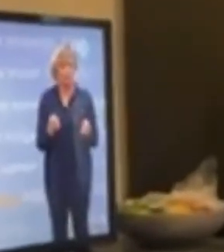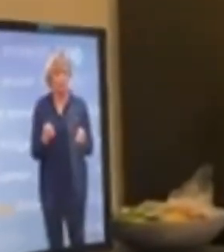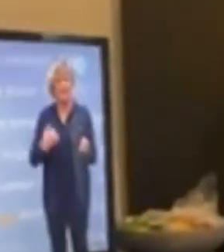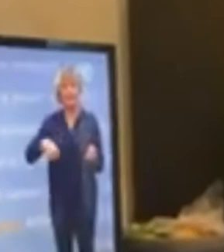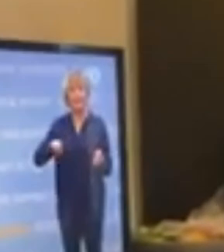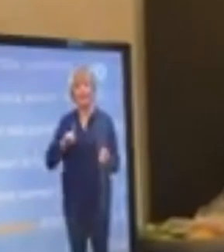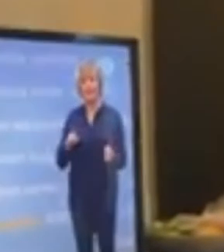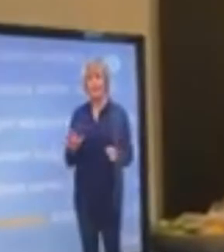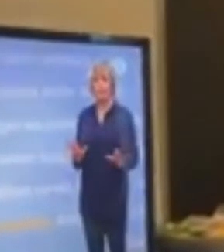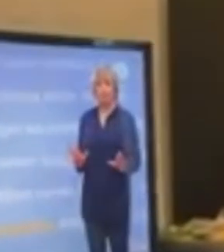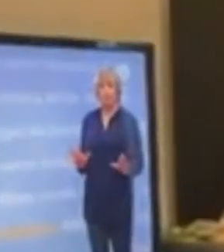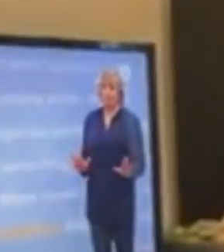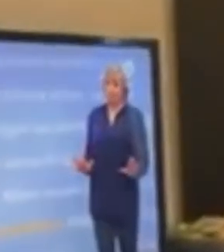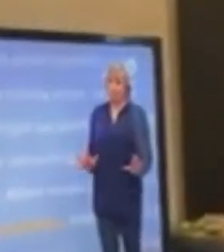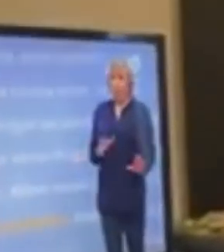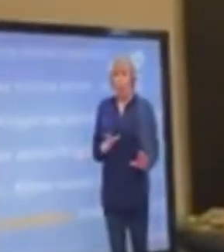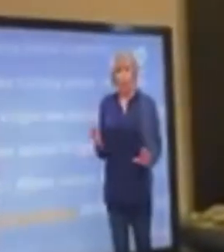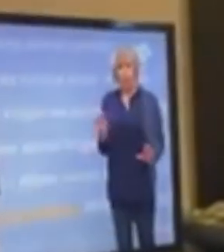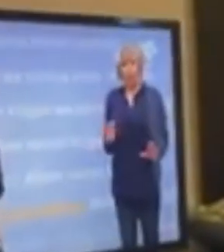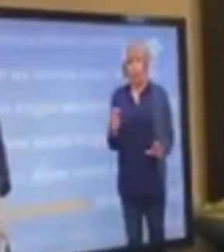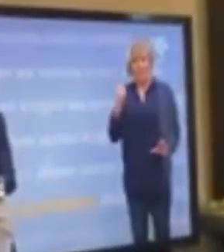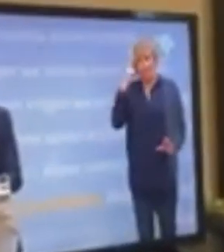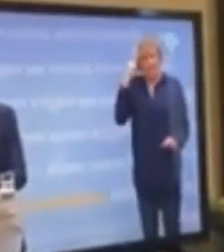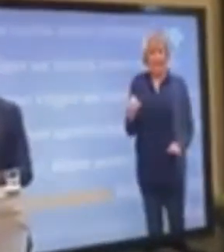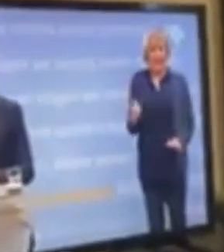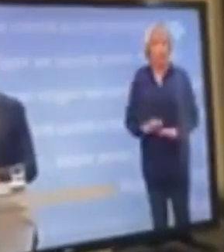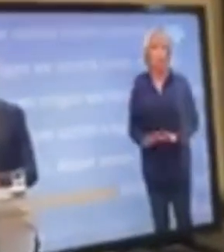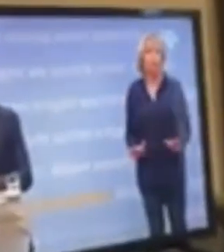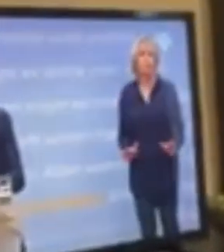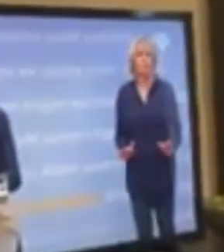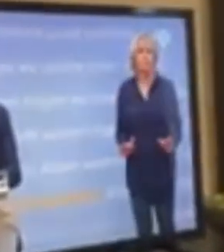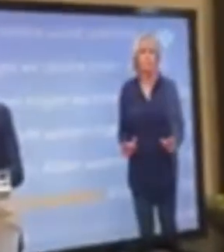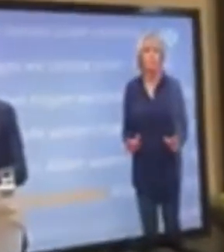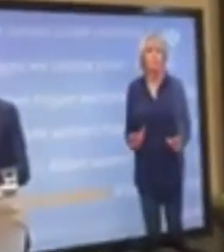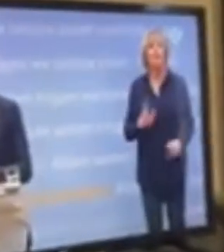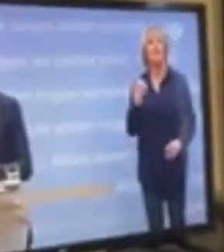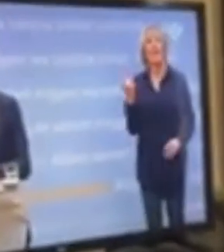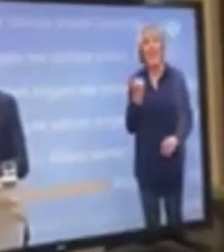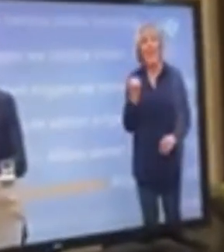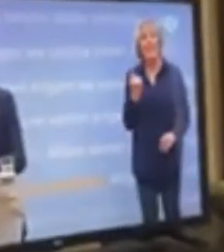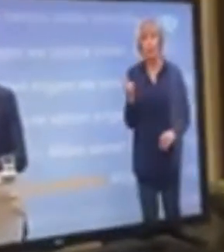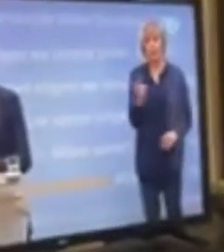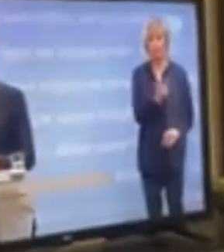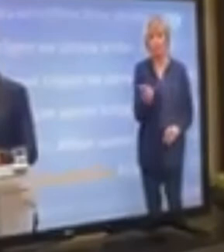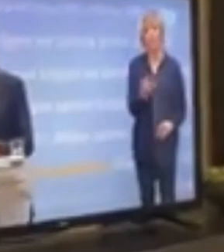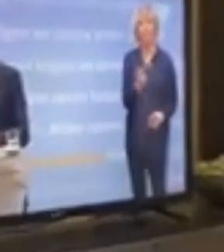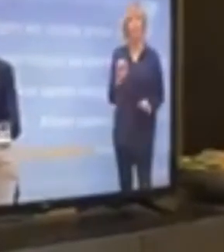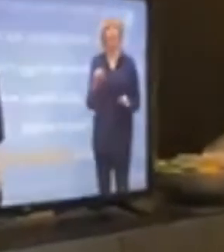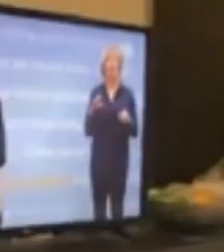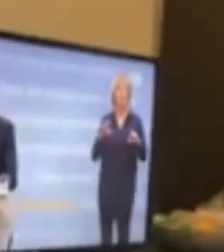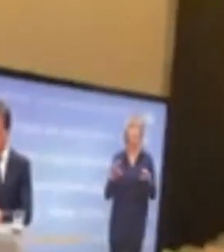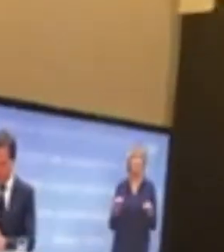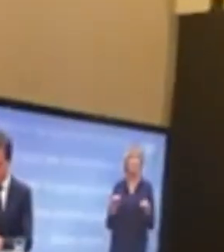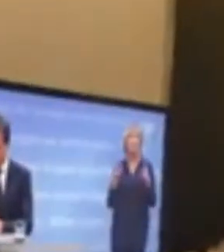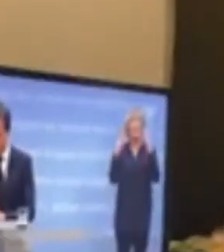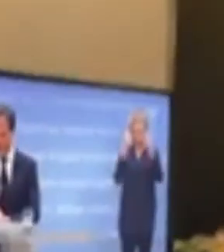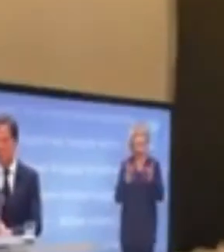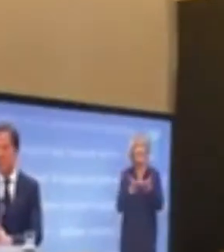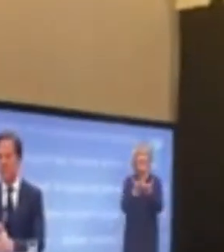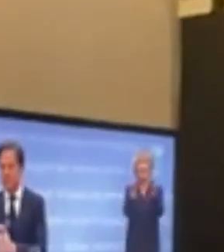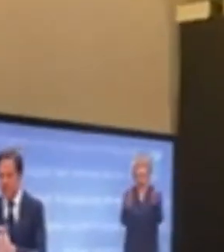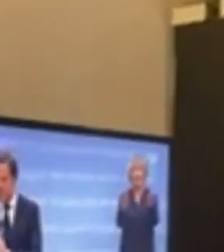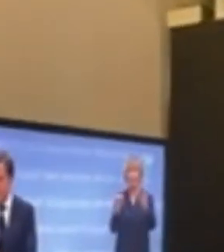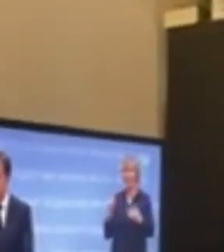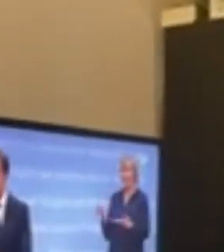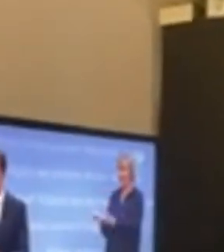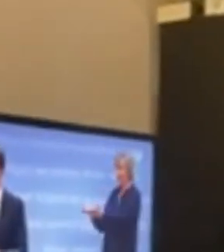dingen 100% zeker te weten. Het enige wat wij kunnen doen is tegen Nederland en tegen de Tweede Kamer